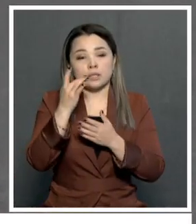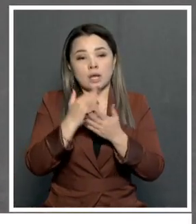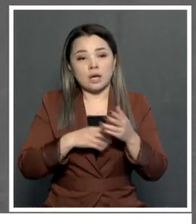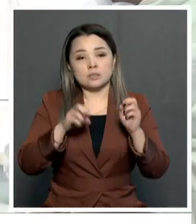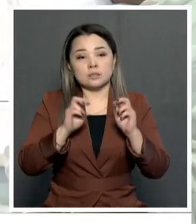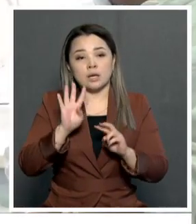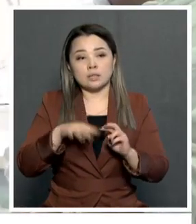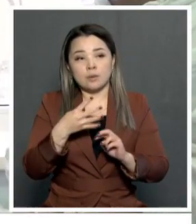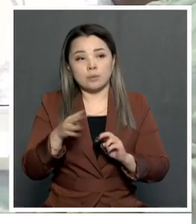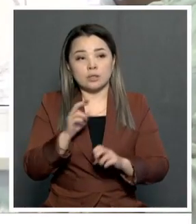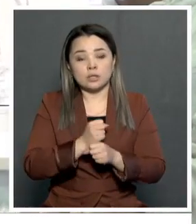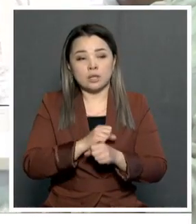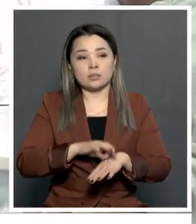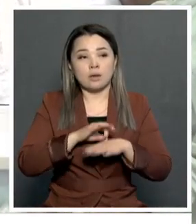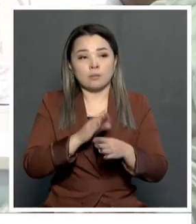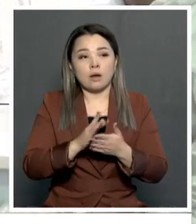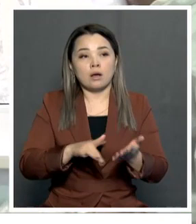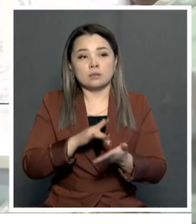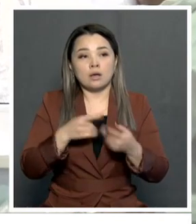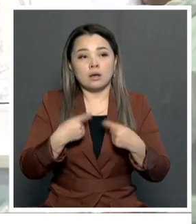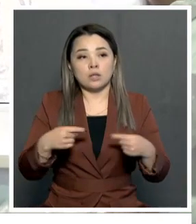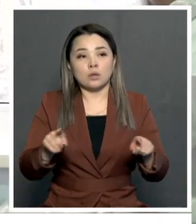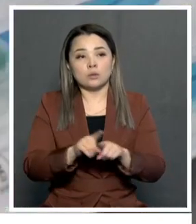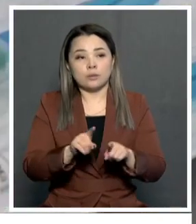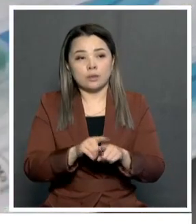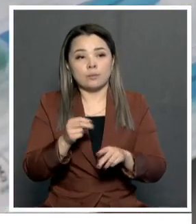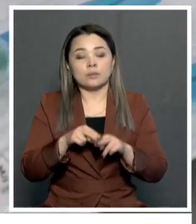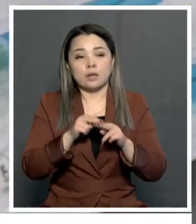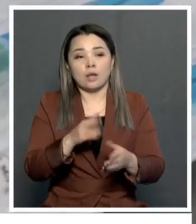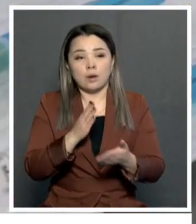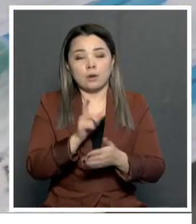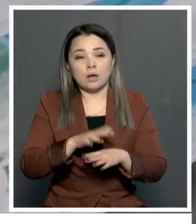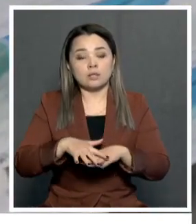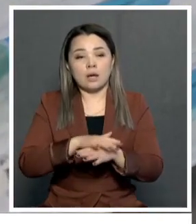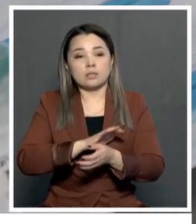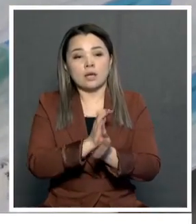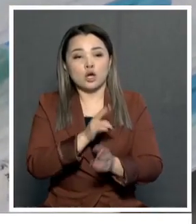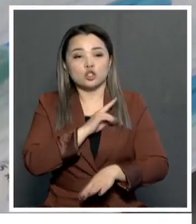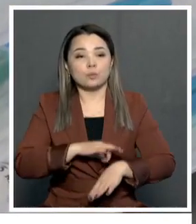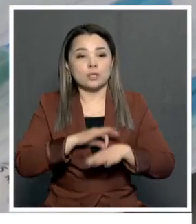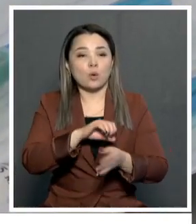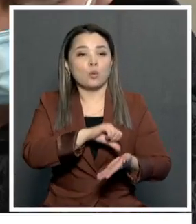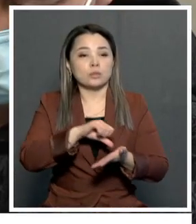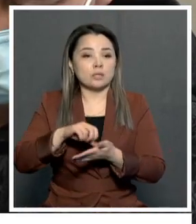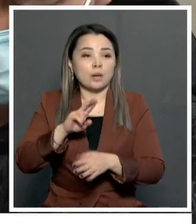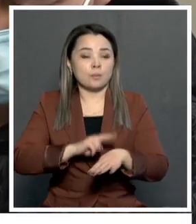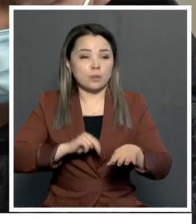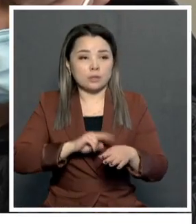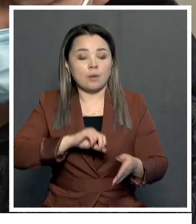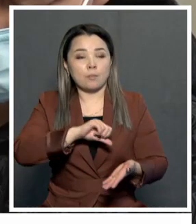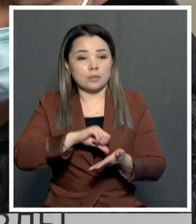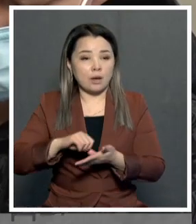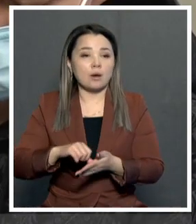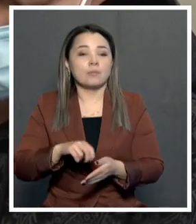жасалған. Полиция қызметкерлері қаланың әртүрлі емханаларына бөлінді. Ең алдымен халықпен тығыз байланыста жұмыс істейтін учаскелік инспекторлар мен